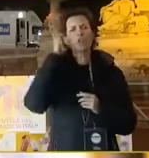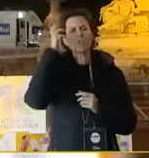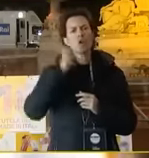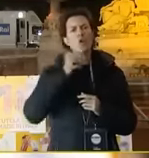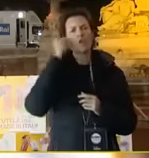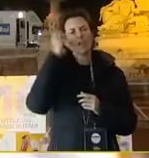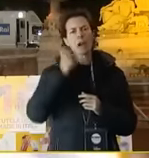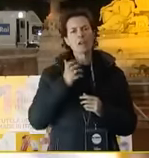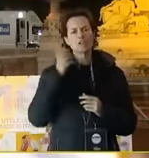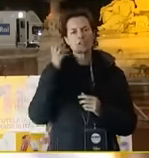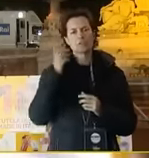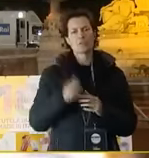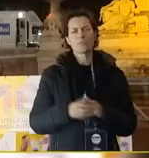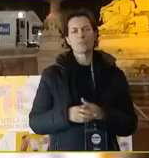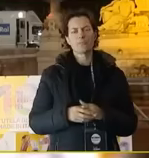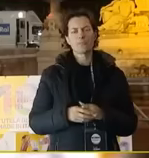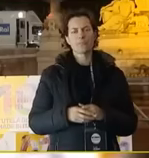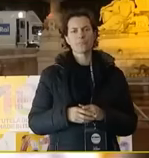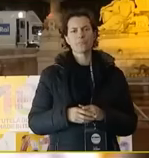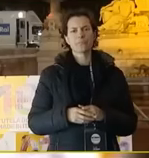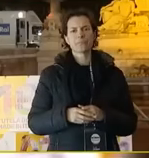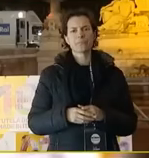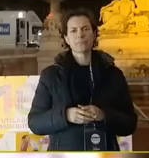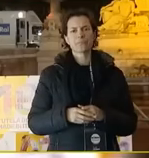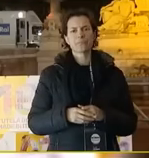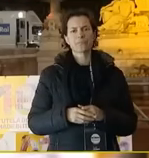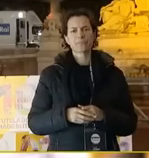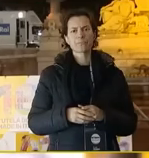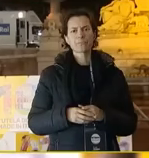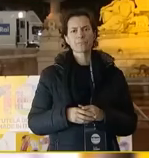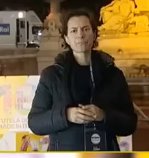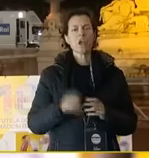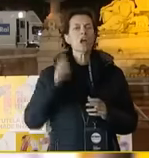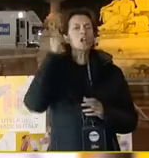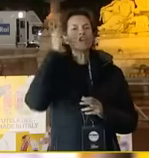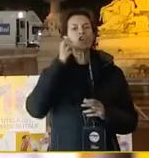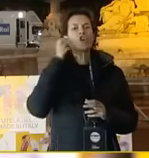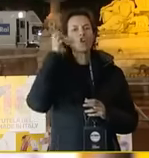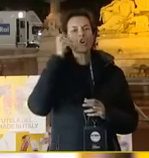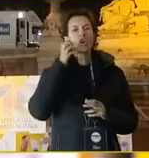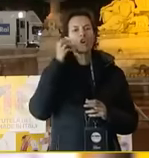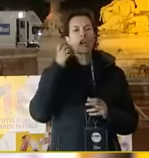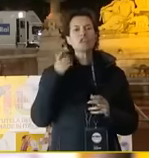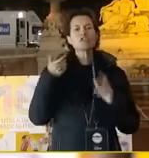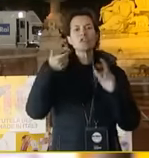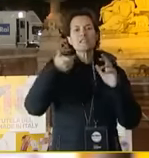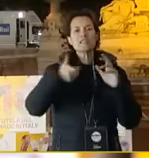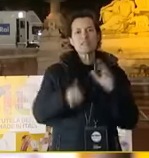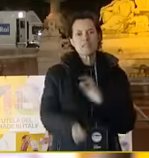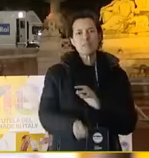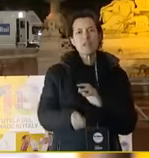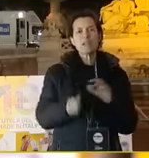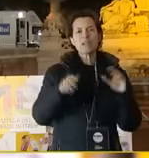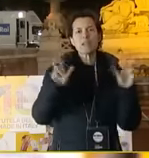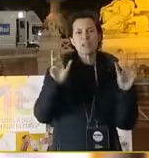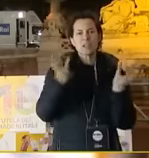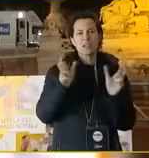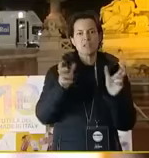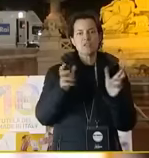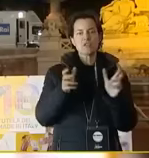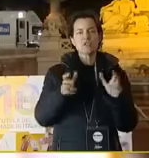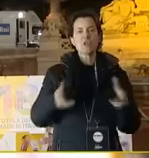Bisogna talvolta avere il coraggio di spegnere la televisione, alzarsi dal